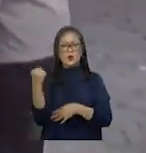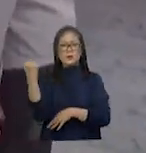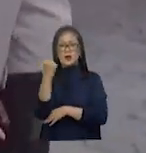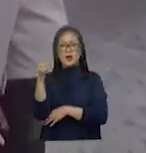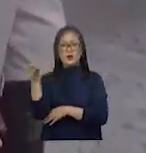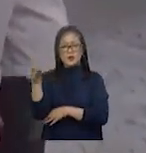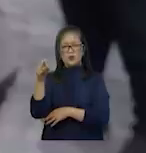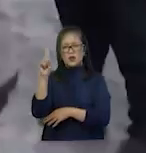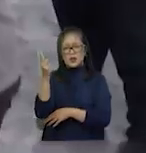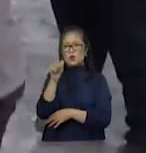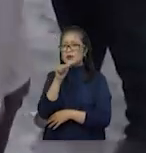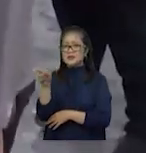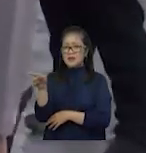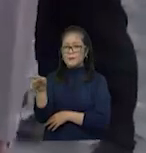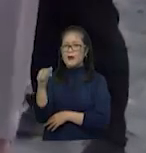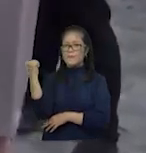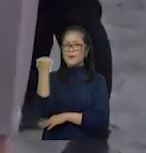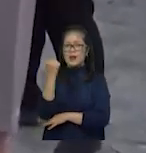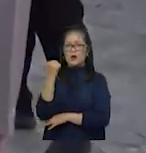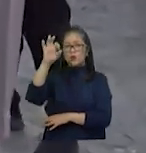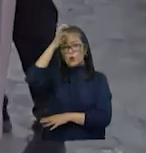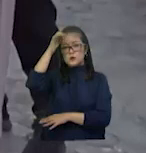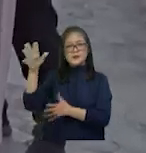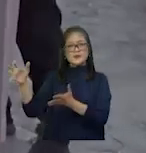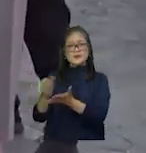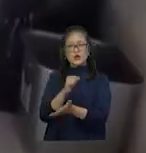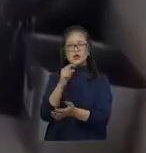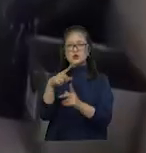diketahui identitasnya. Polisi juga menyita surat perjanjian